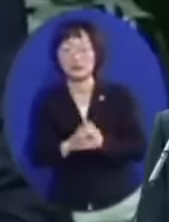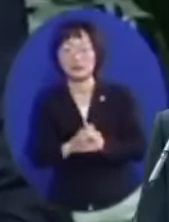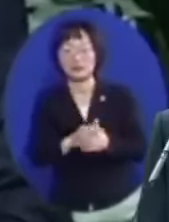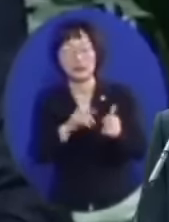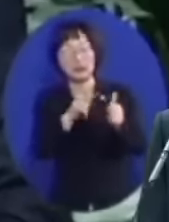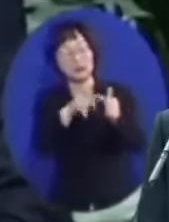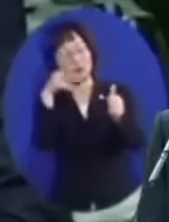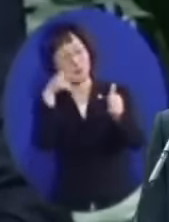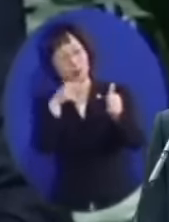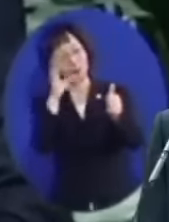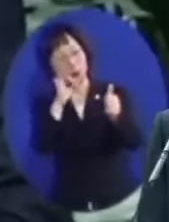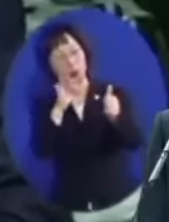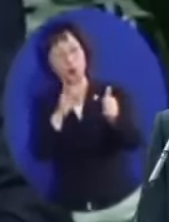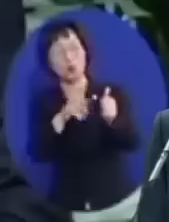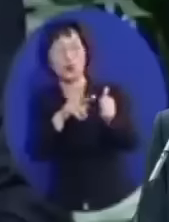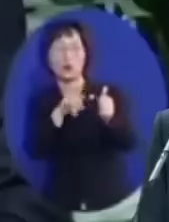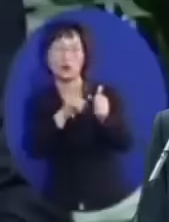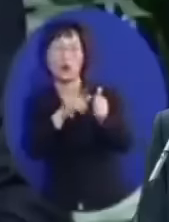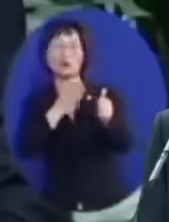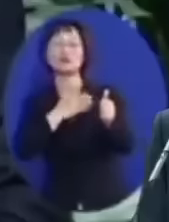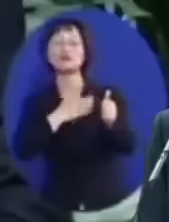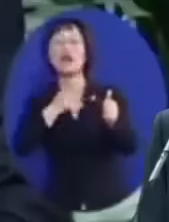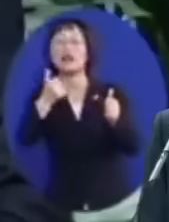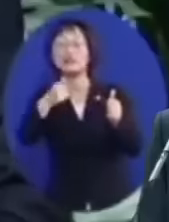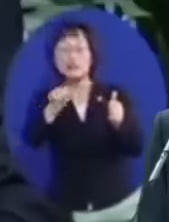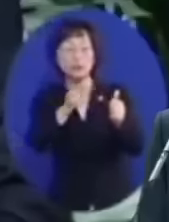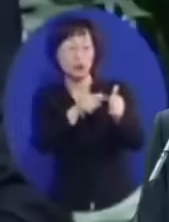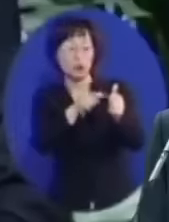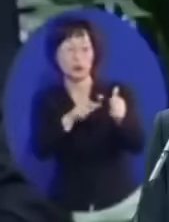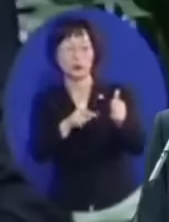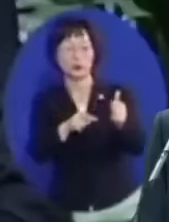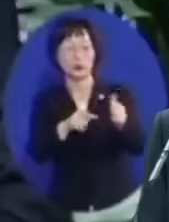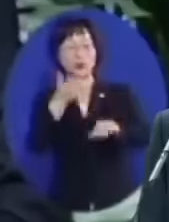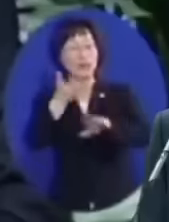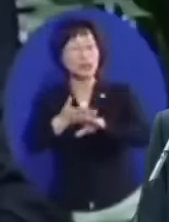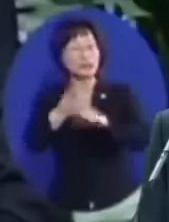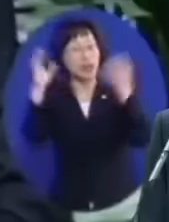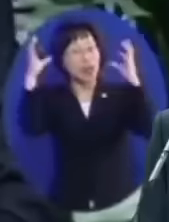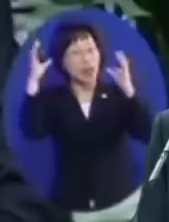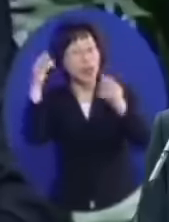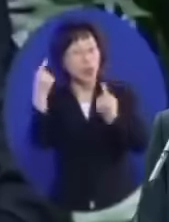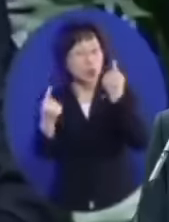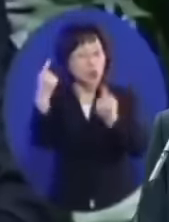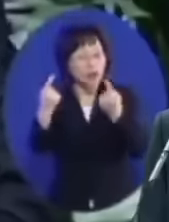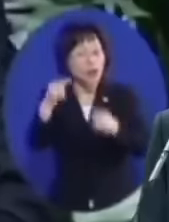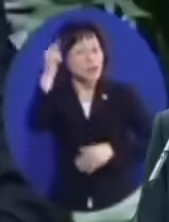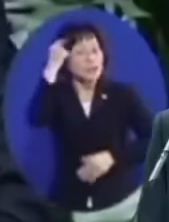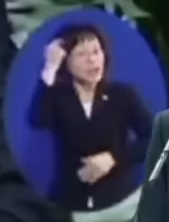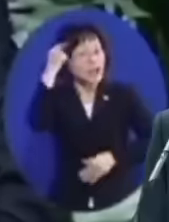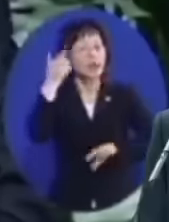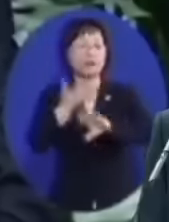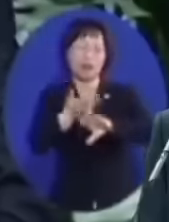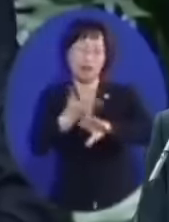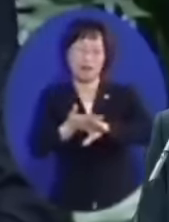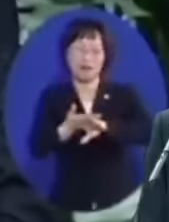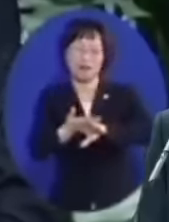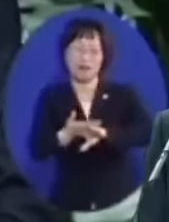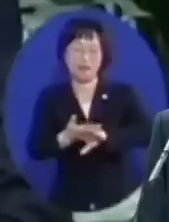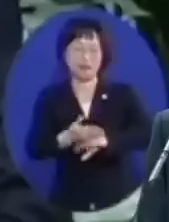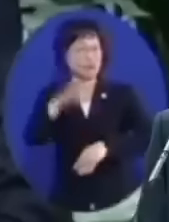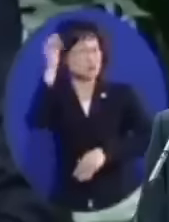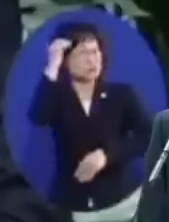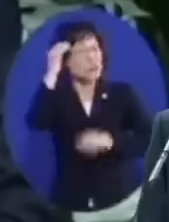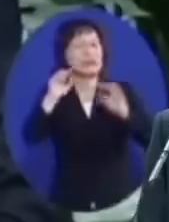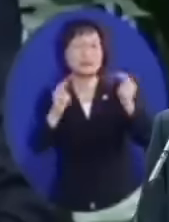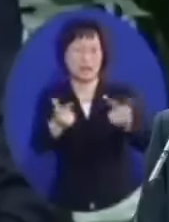에디슨을 받아들여서 한 말이, 우리 애는 다른 애들보다 생각이 다르지 전능하는